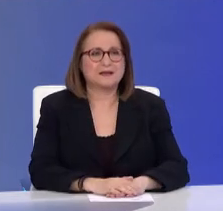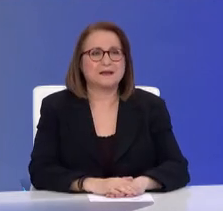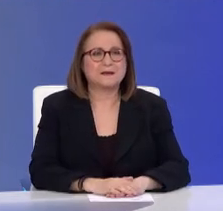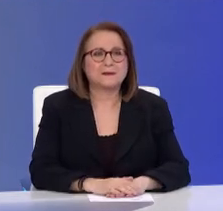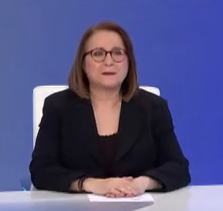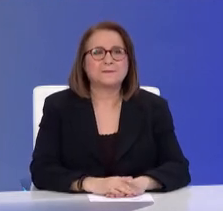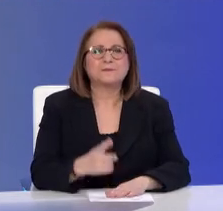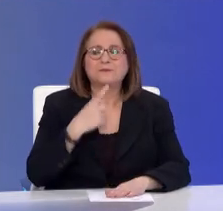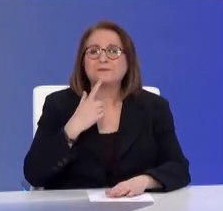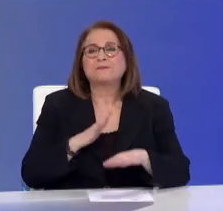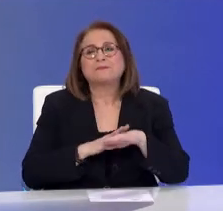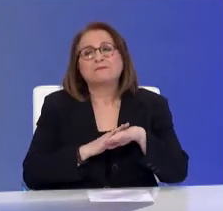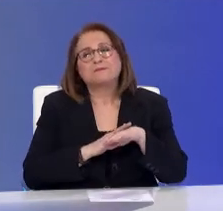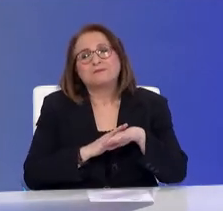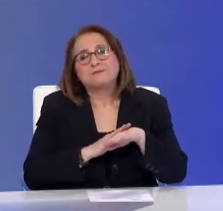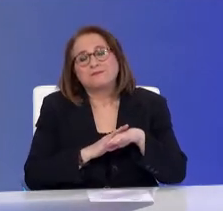Συγγνώμη